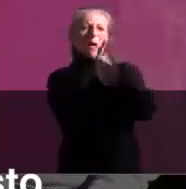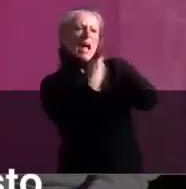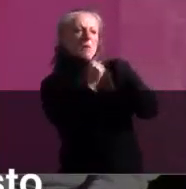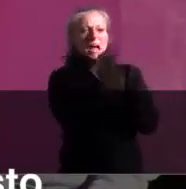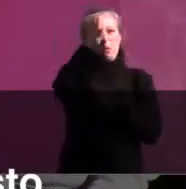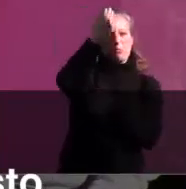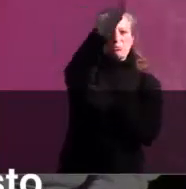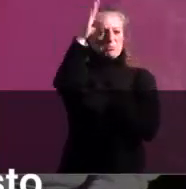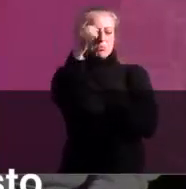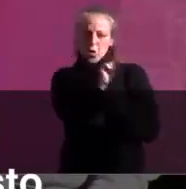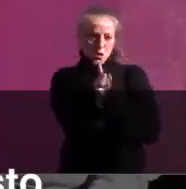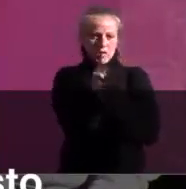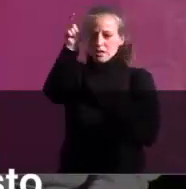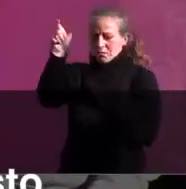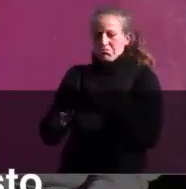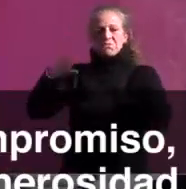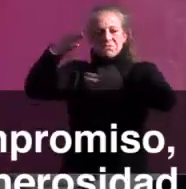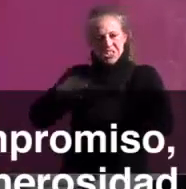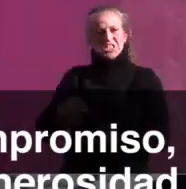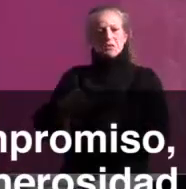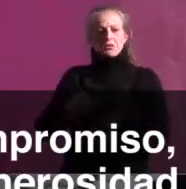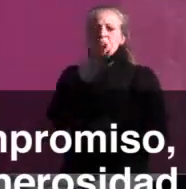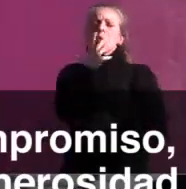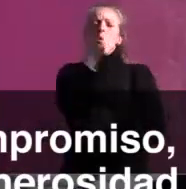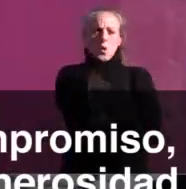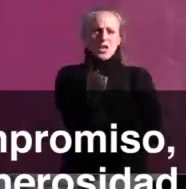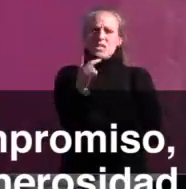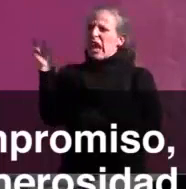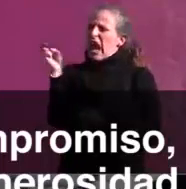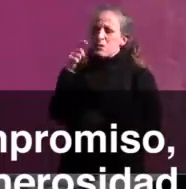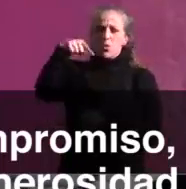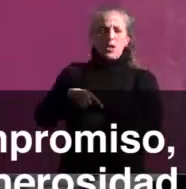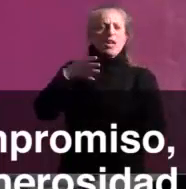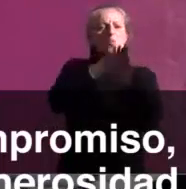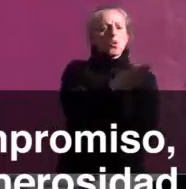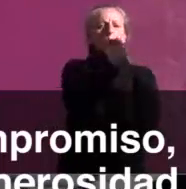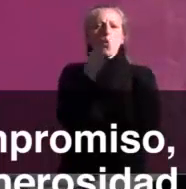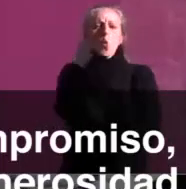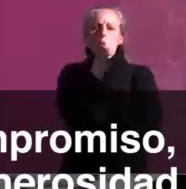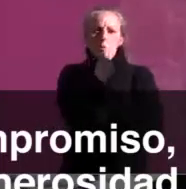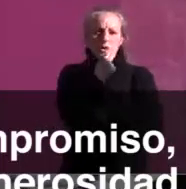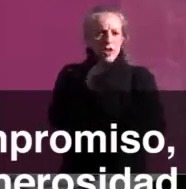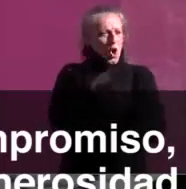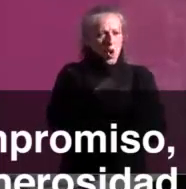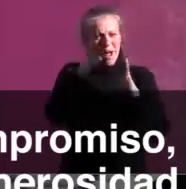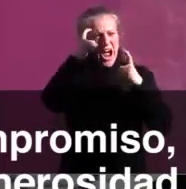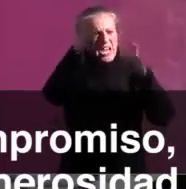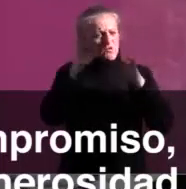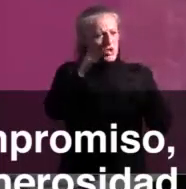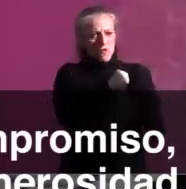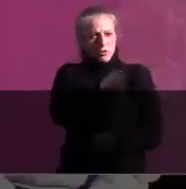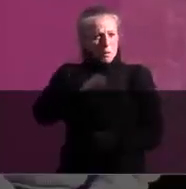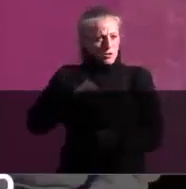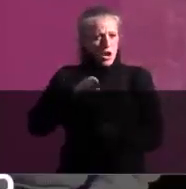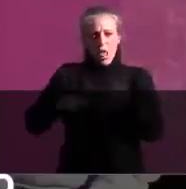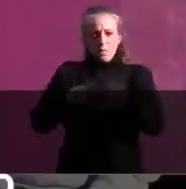el mateix. Un home coherent, un home honest, que ha demostrat que està aquí només per compromís, amb un gran esforç personal, amb una gran